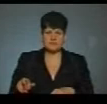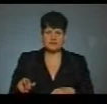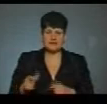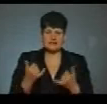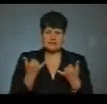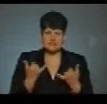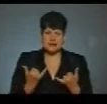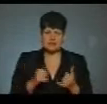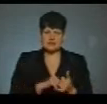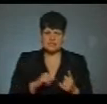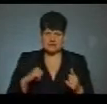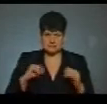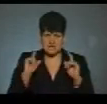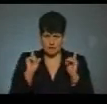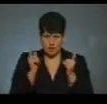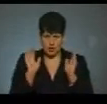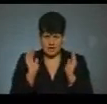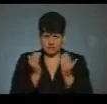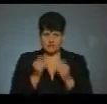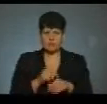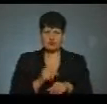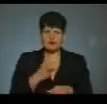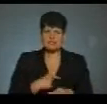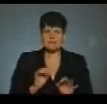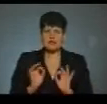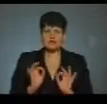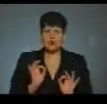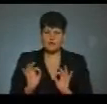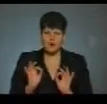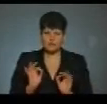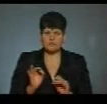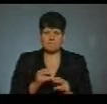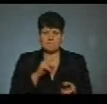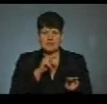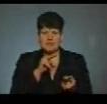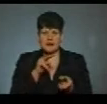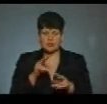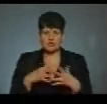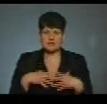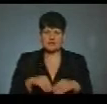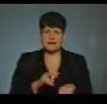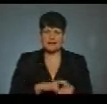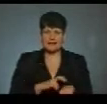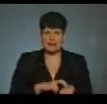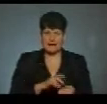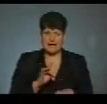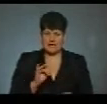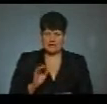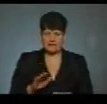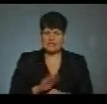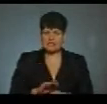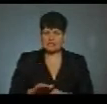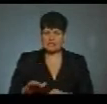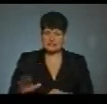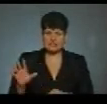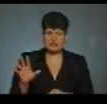на самоізоляції. Вони почувають себе нормально, вони під наглядом сімейних лікарів. Дітки